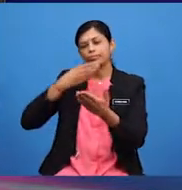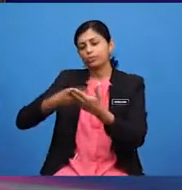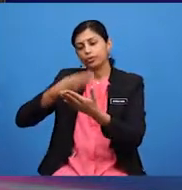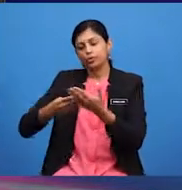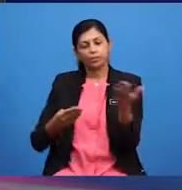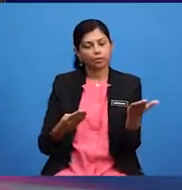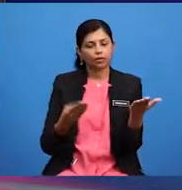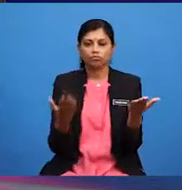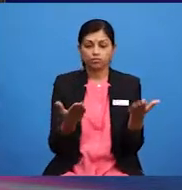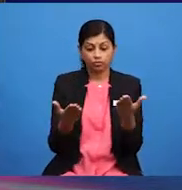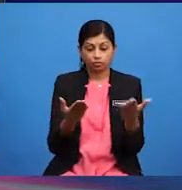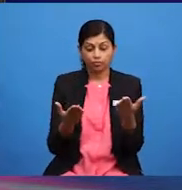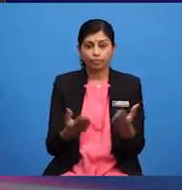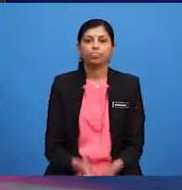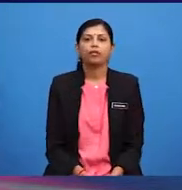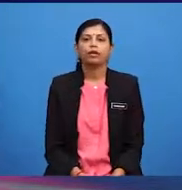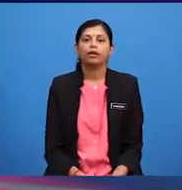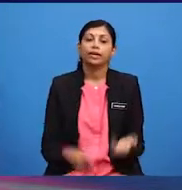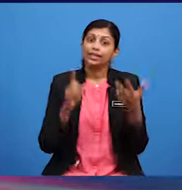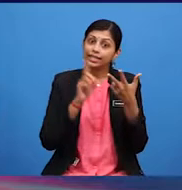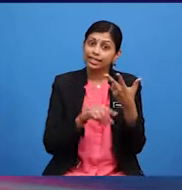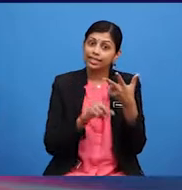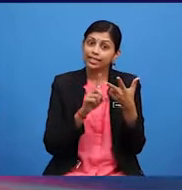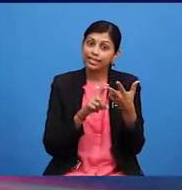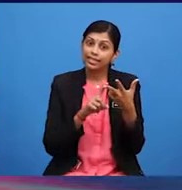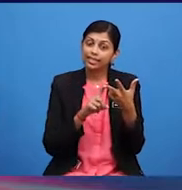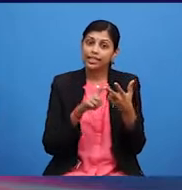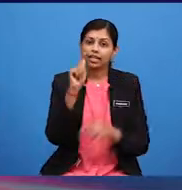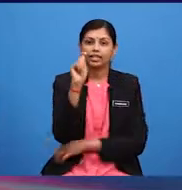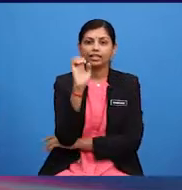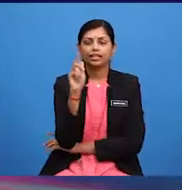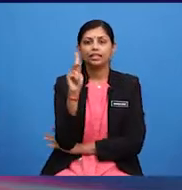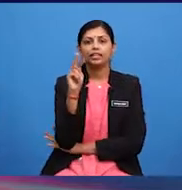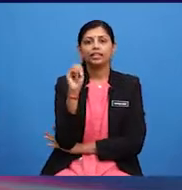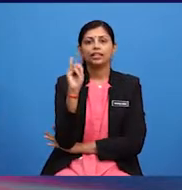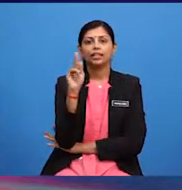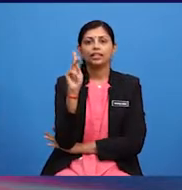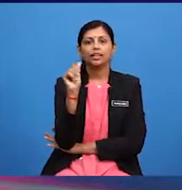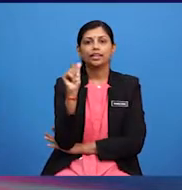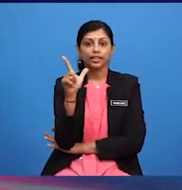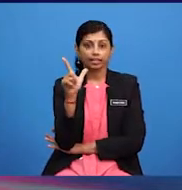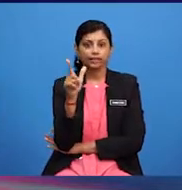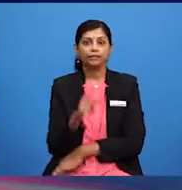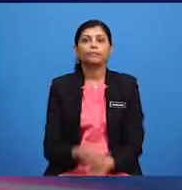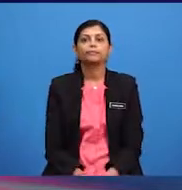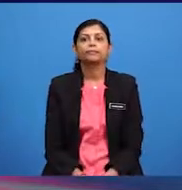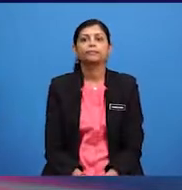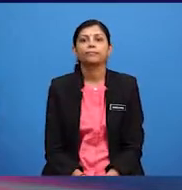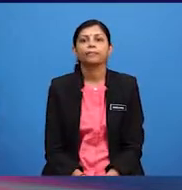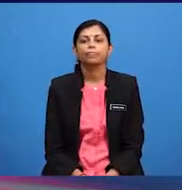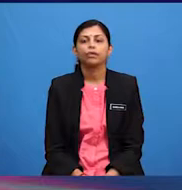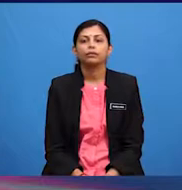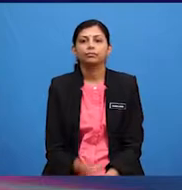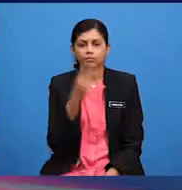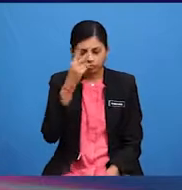lakaran yang ketiga ialah lakaran teknikal, iaitu lakaran yang